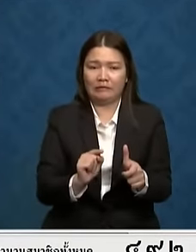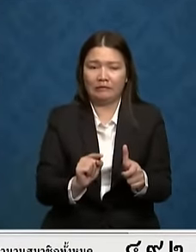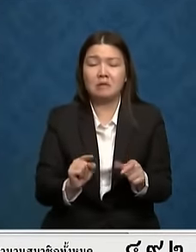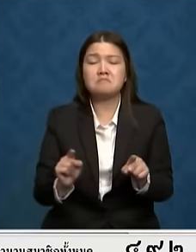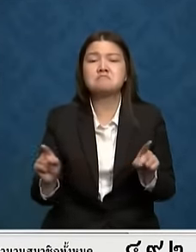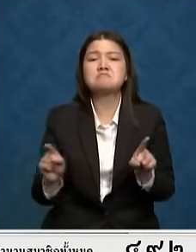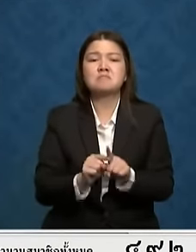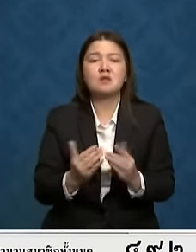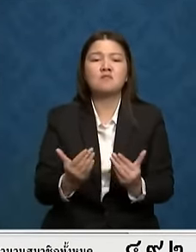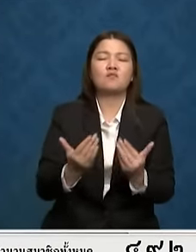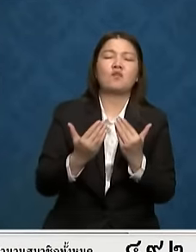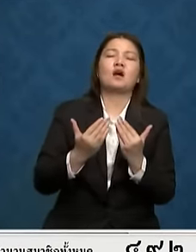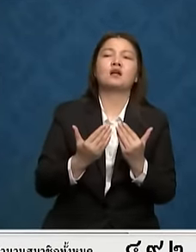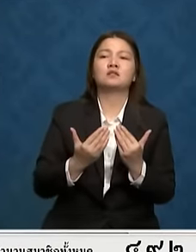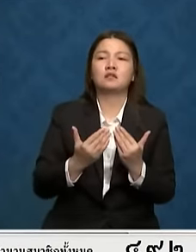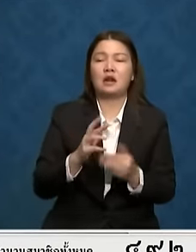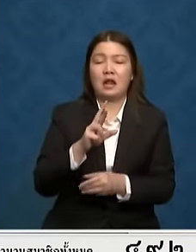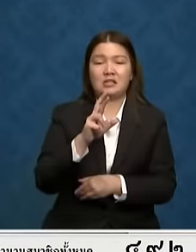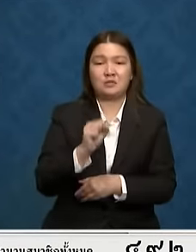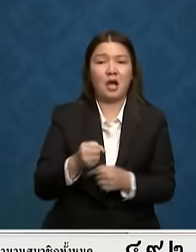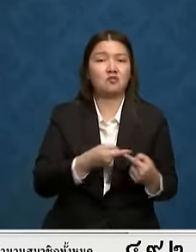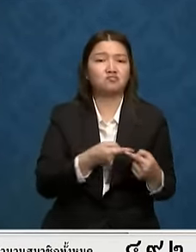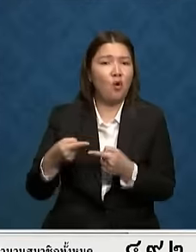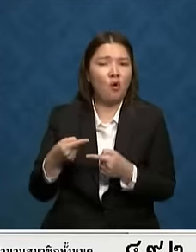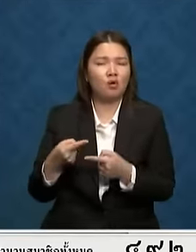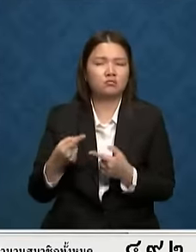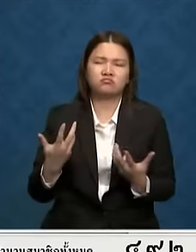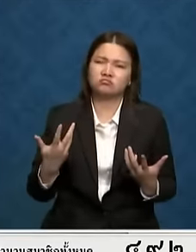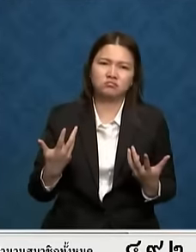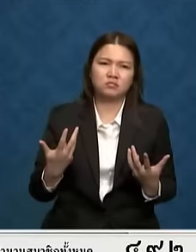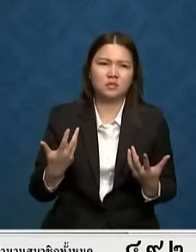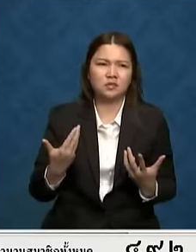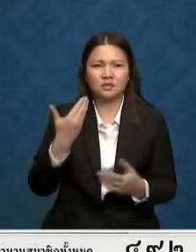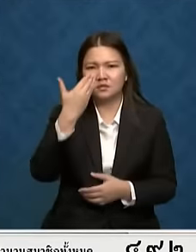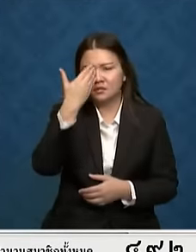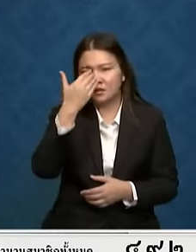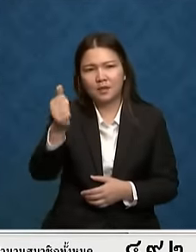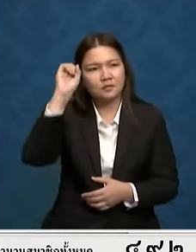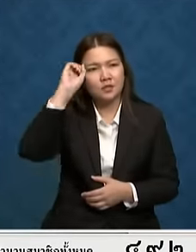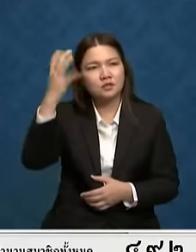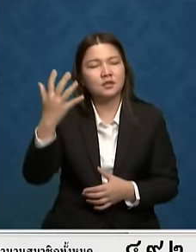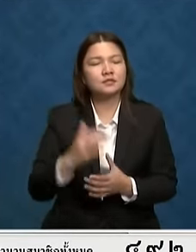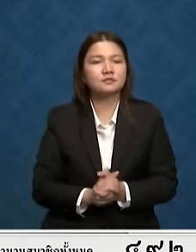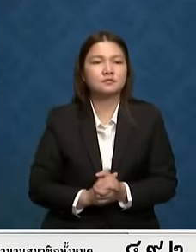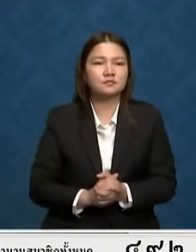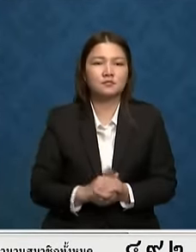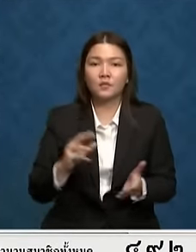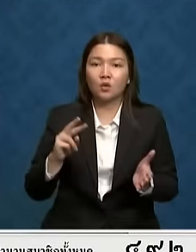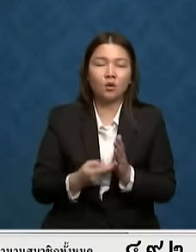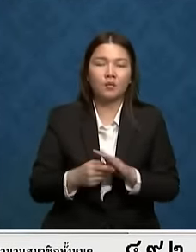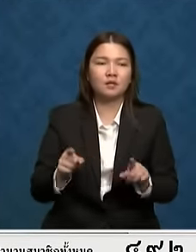มายังสภาแห่งนี้ทำไมต้องเอามาให้สภาแห่งนี้